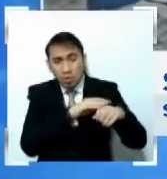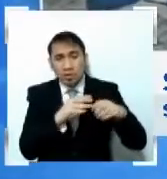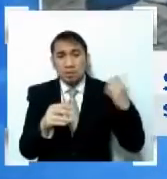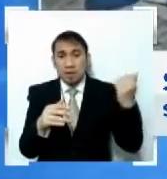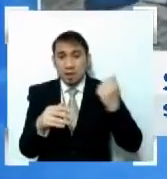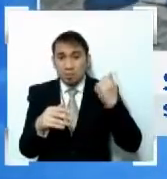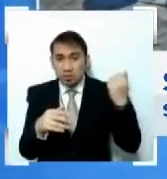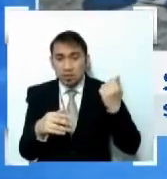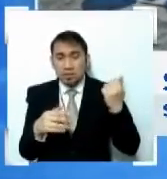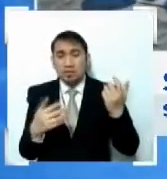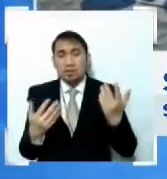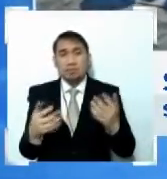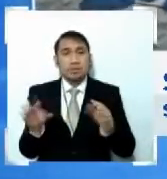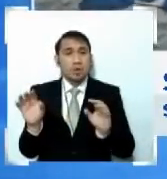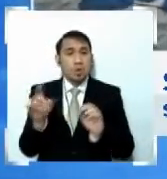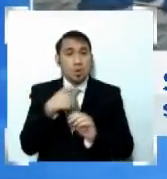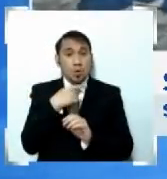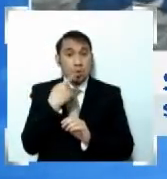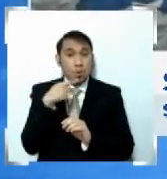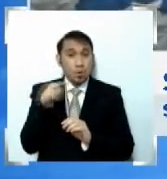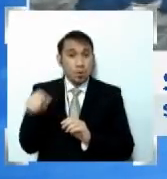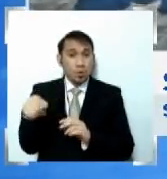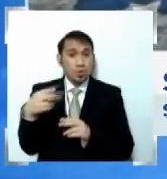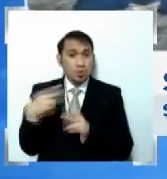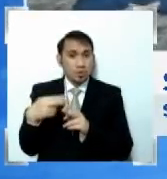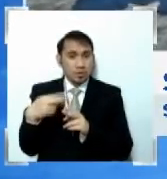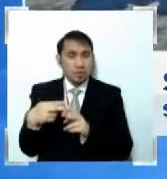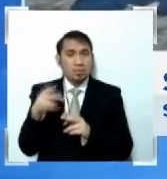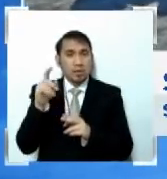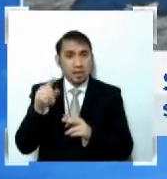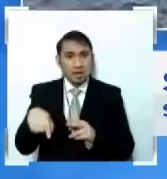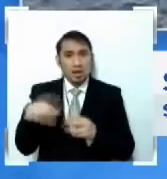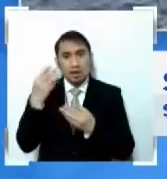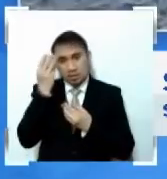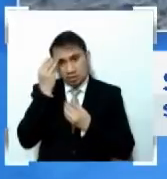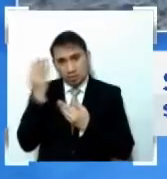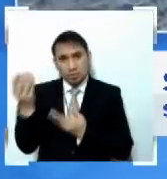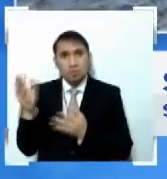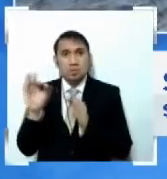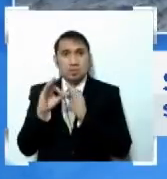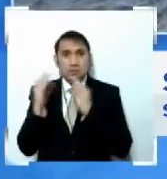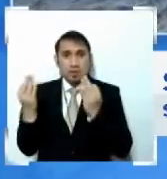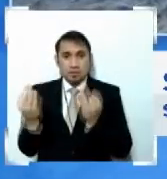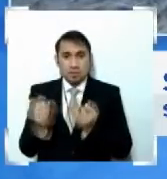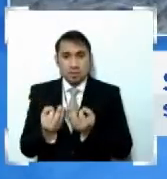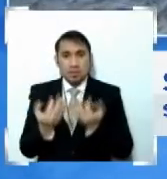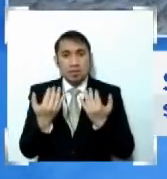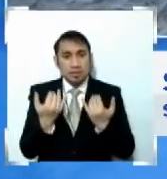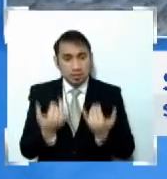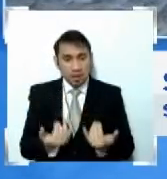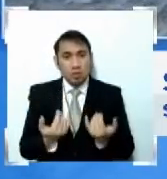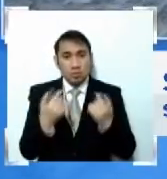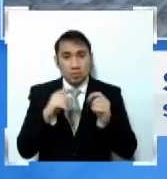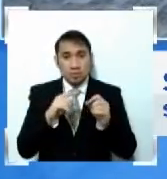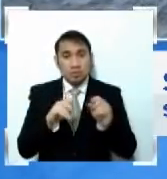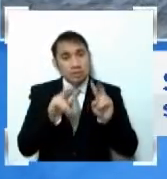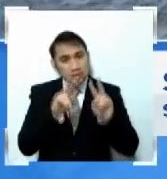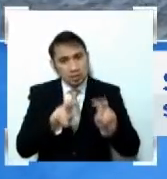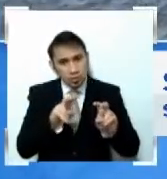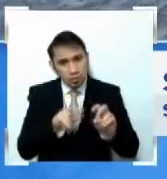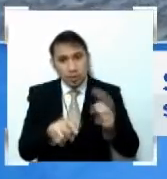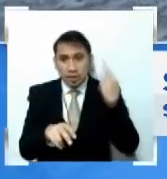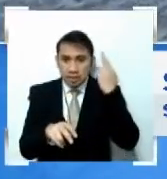muna pinangalanan ng biktima dahil ipapaalam muna sa kanyang pamilya ang nangyari. Patuloy namang iniimbestigahan ang naging sanhi ng plane